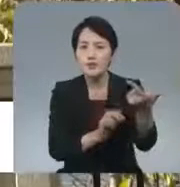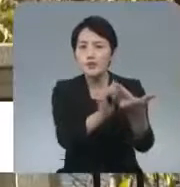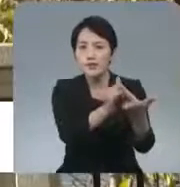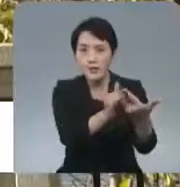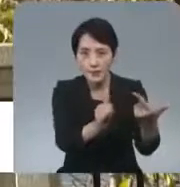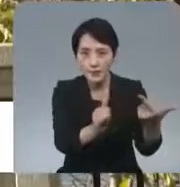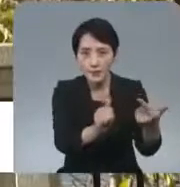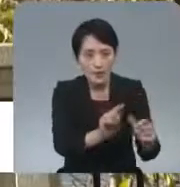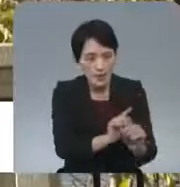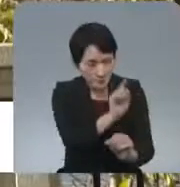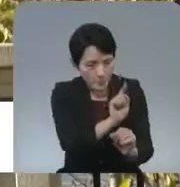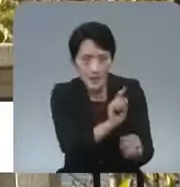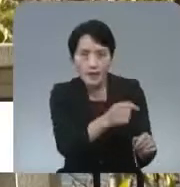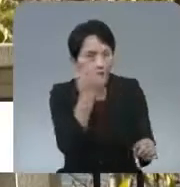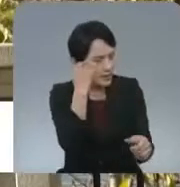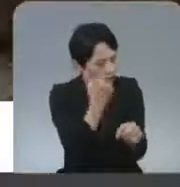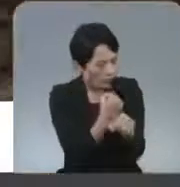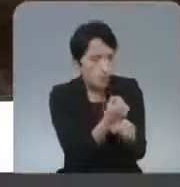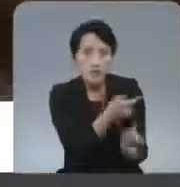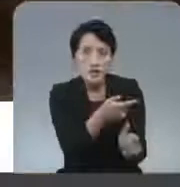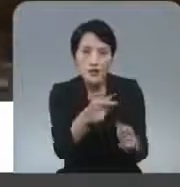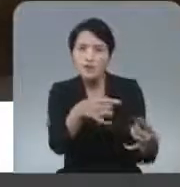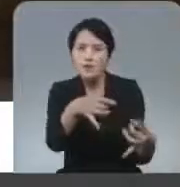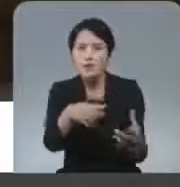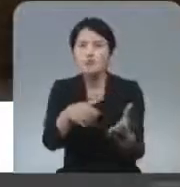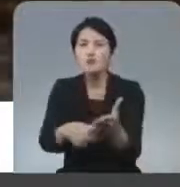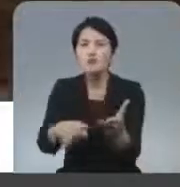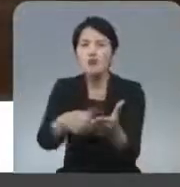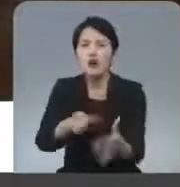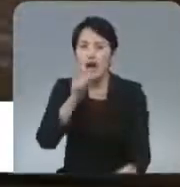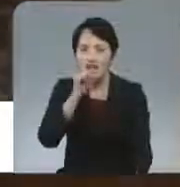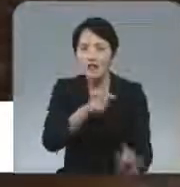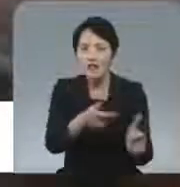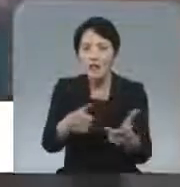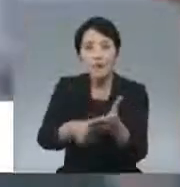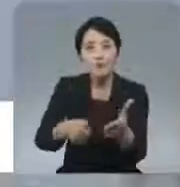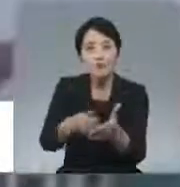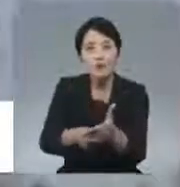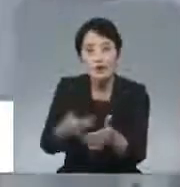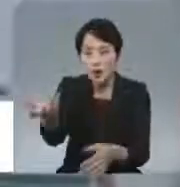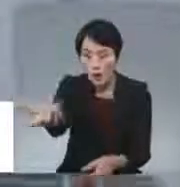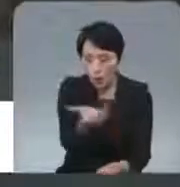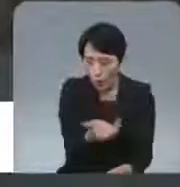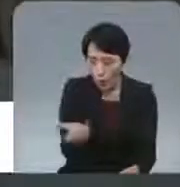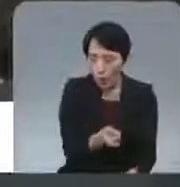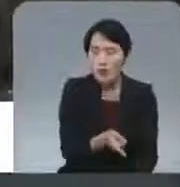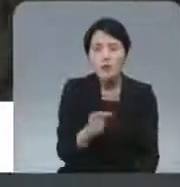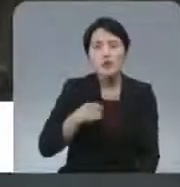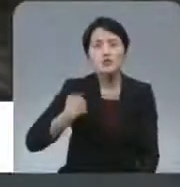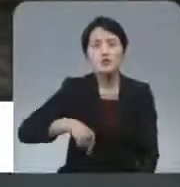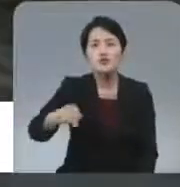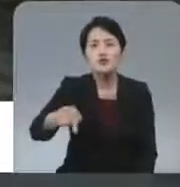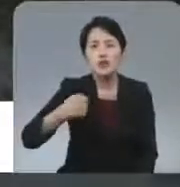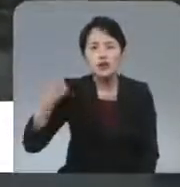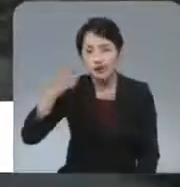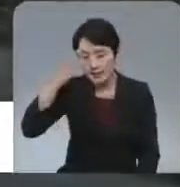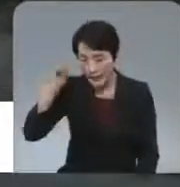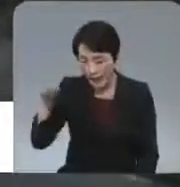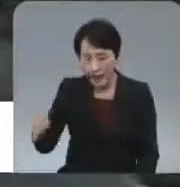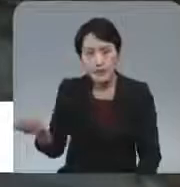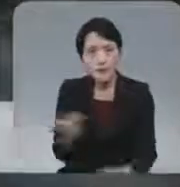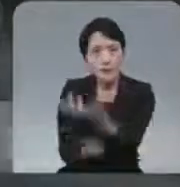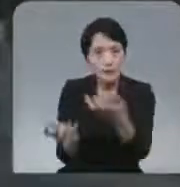công dân và tổ chức Nga có tên trong danh sách trường phạt thì được cho là có liên quan đến việc vận chuyển và buôn bán vũ khí hủy diệt hàng loạt của miền Bắc